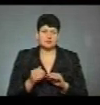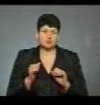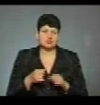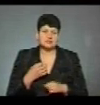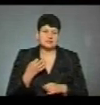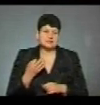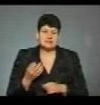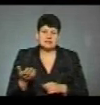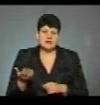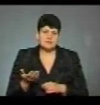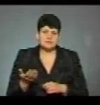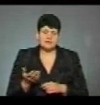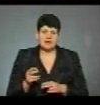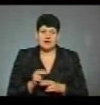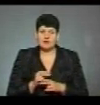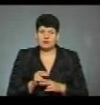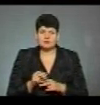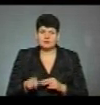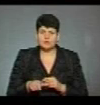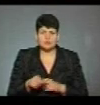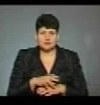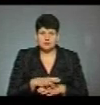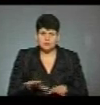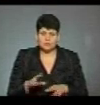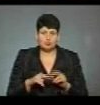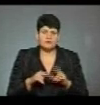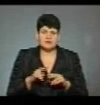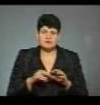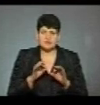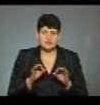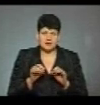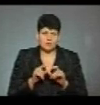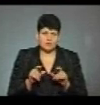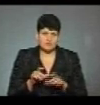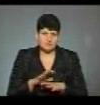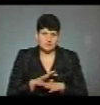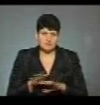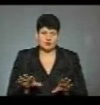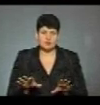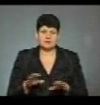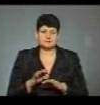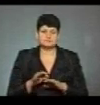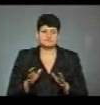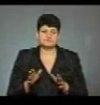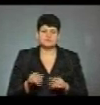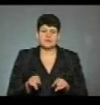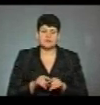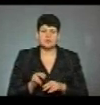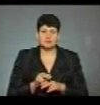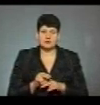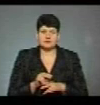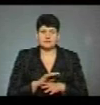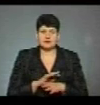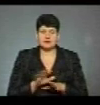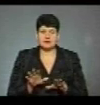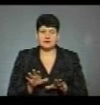сказати, в основному ні ремонти доріг не проводилися, ні будівництво ніяких нових об'єктів не проводилися. Також ремонти не